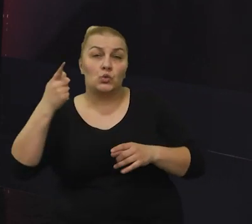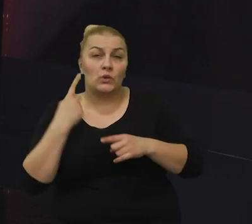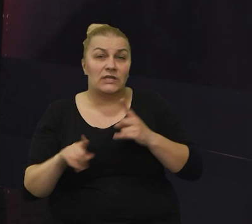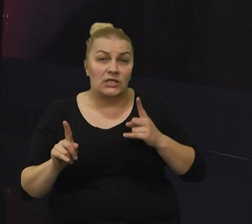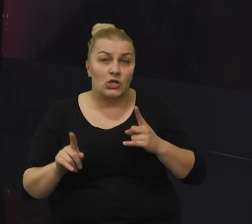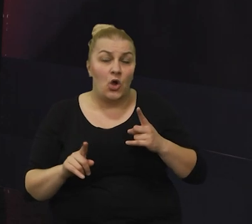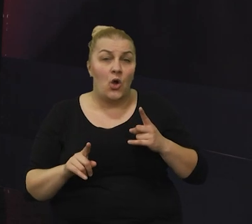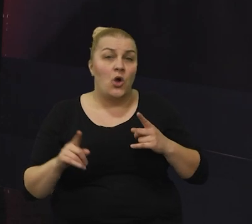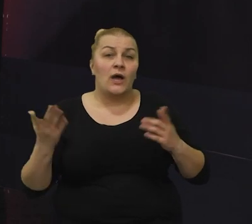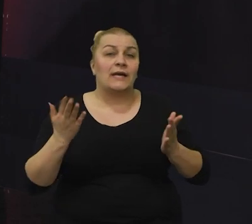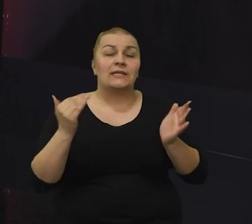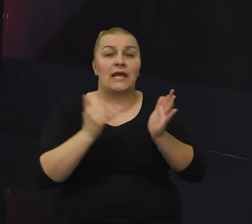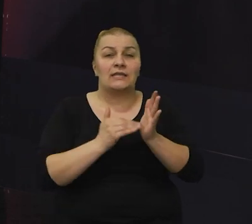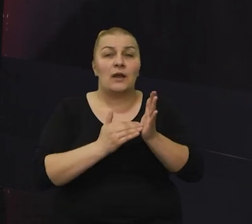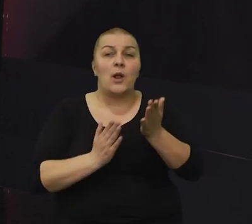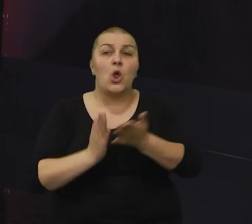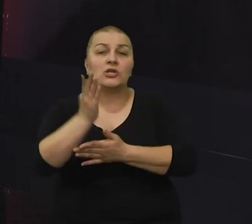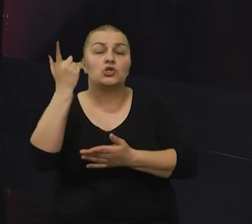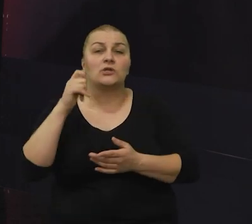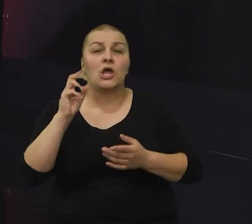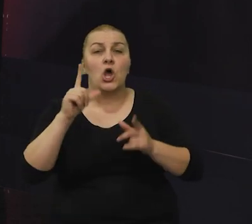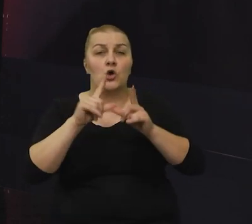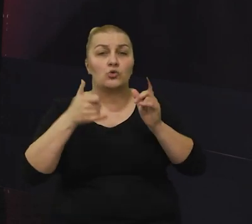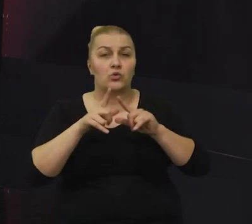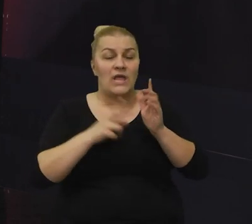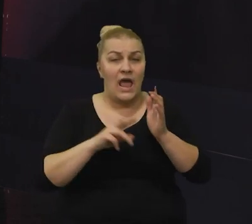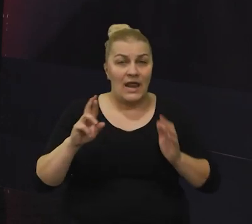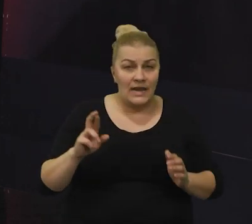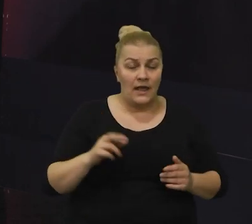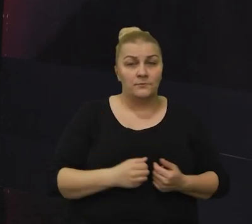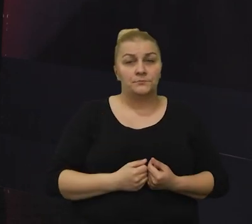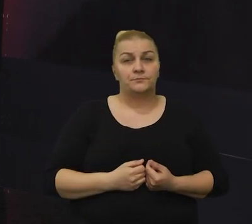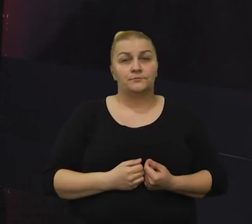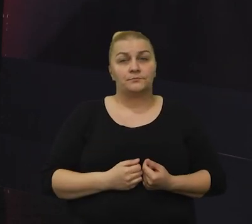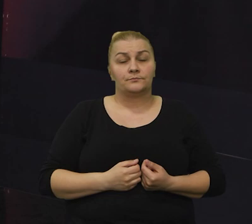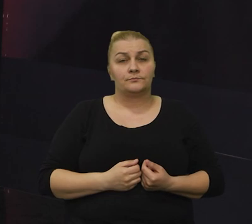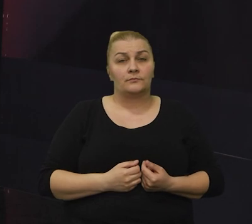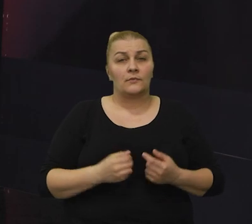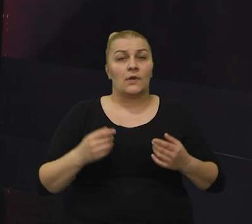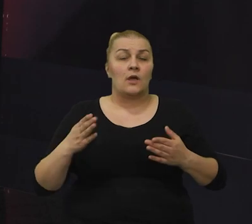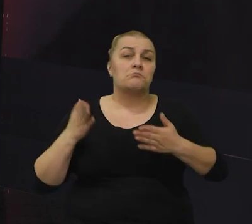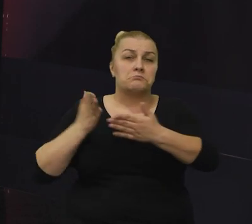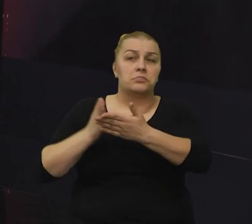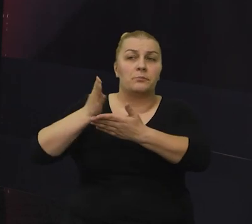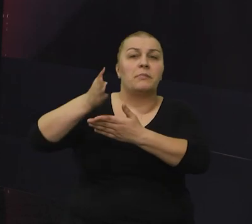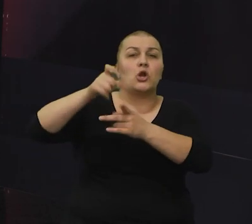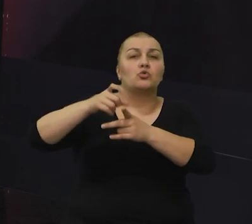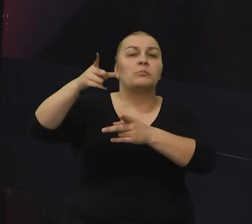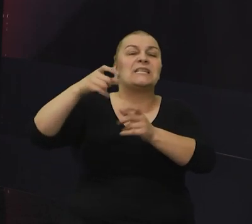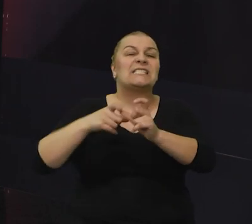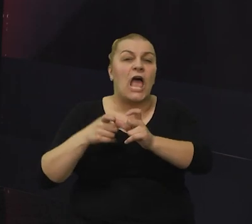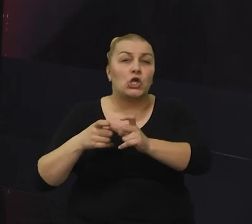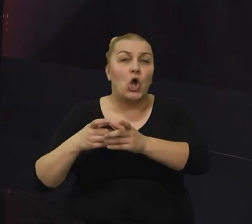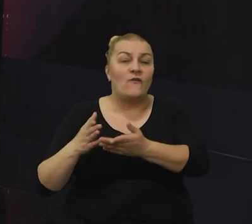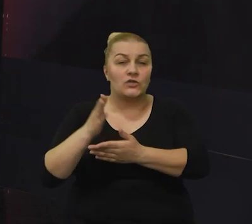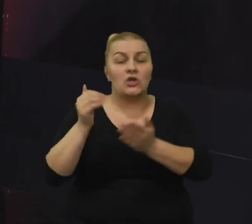drugi dio, gdje je trebao ići od Rujana, Čaprazlije, Polog, Dubin, Sajkovići, mene su